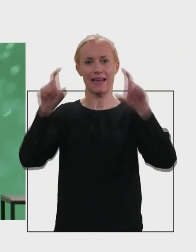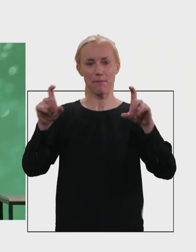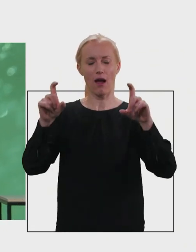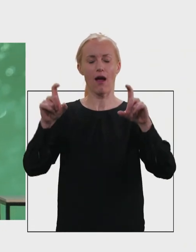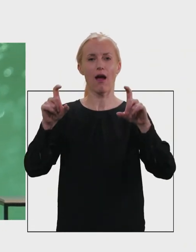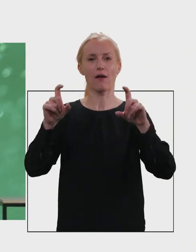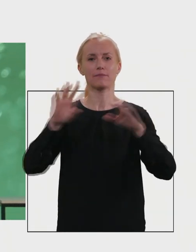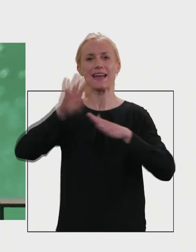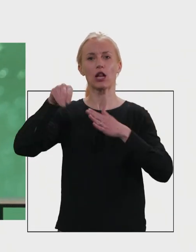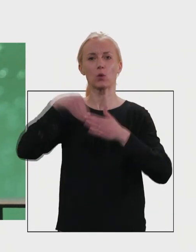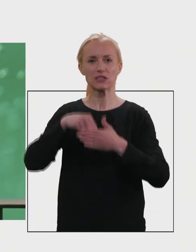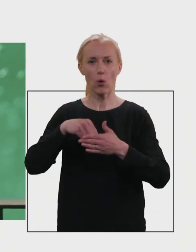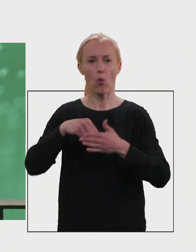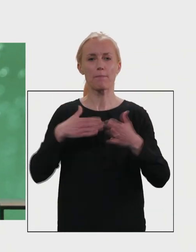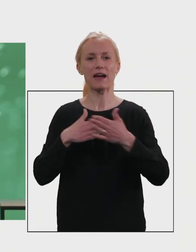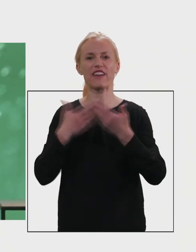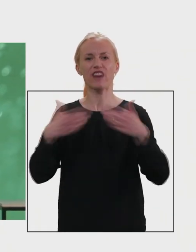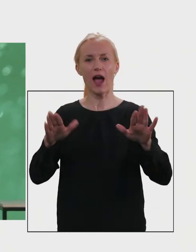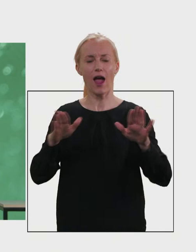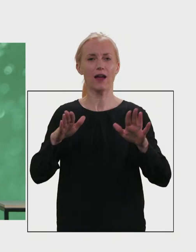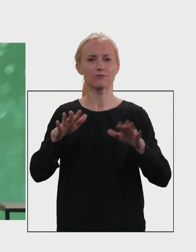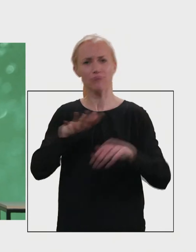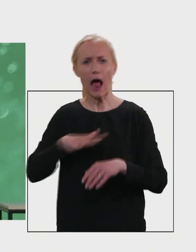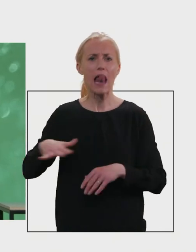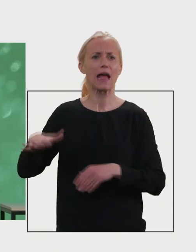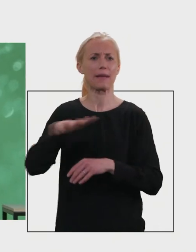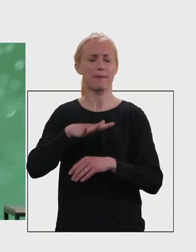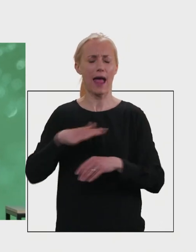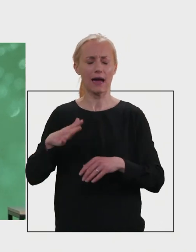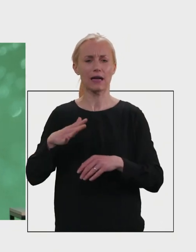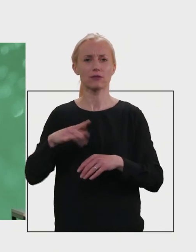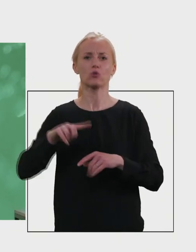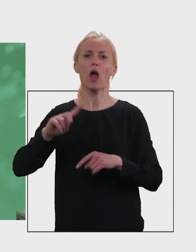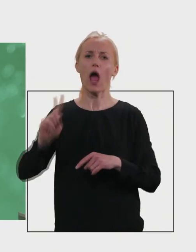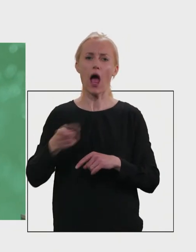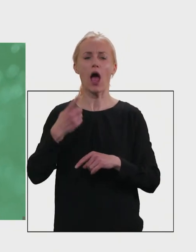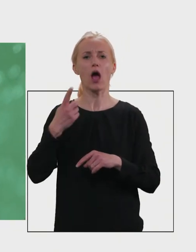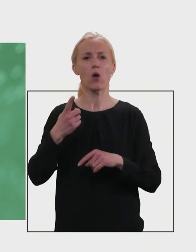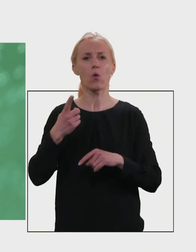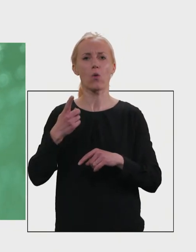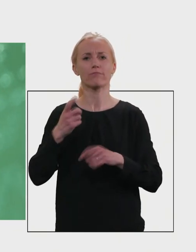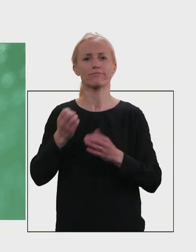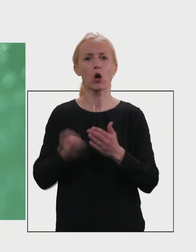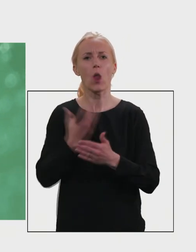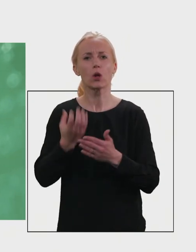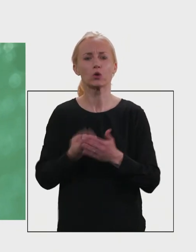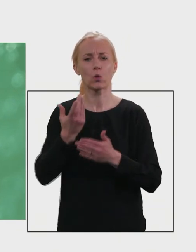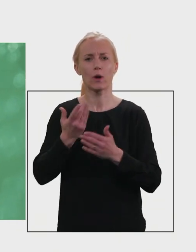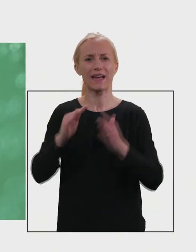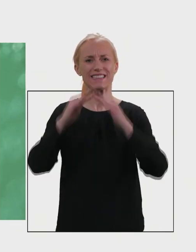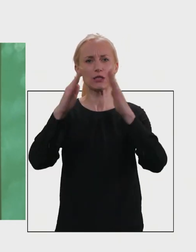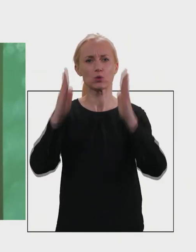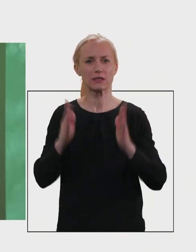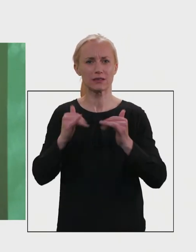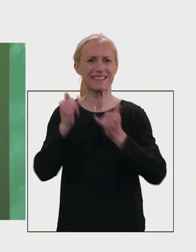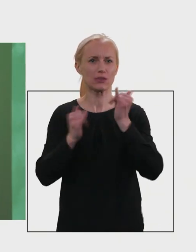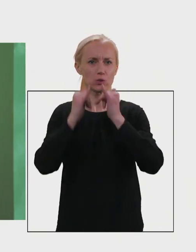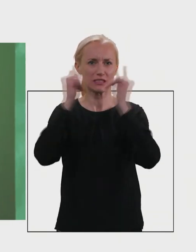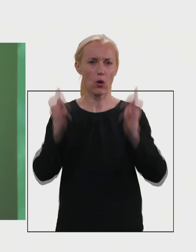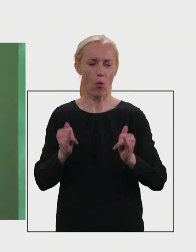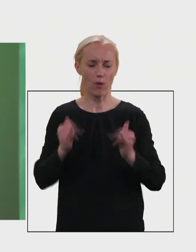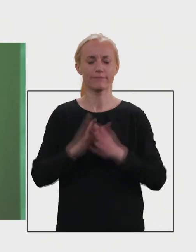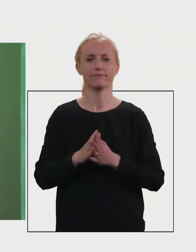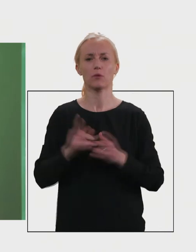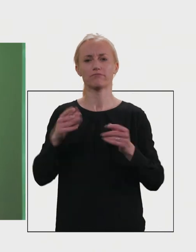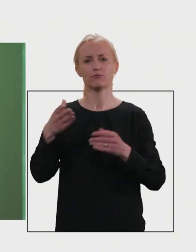um Inklusion und Barrierefreiheit im Allgemeinen und natürlich auch in Kulturinstitutionen. Darüber spreche ich mit